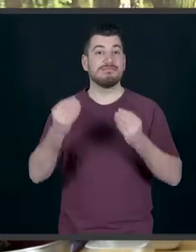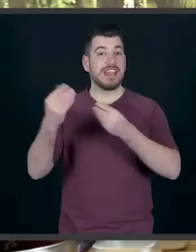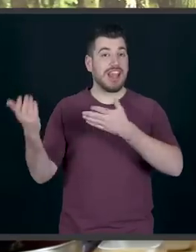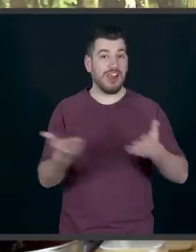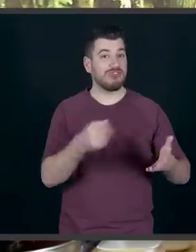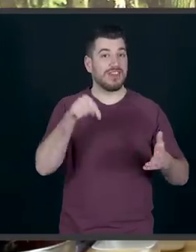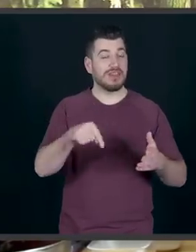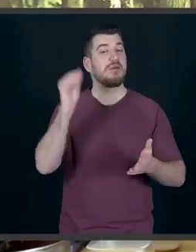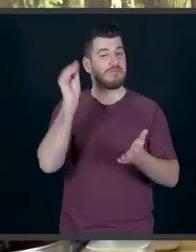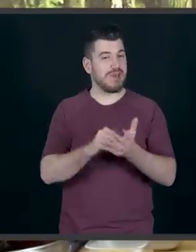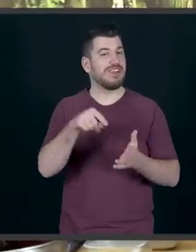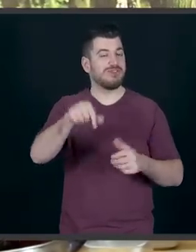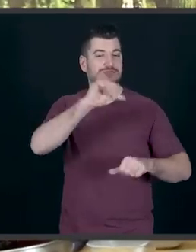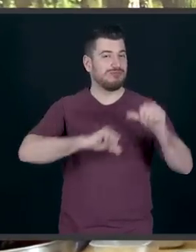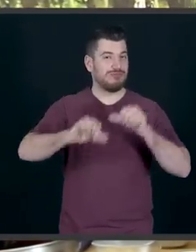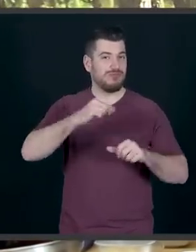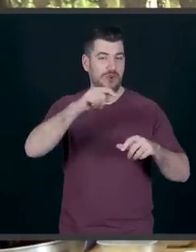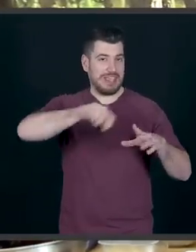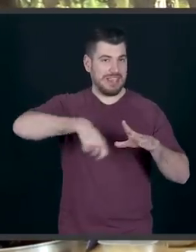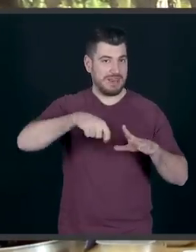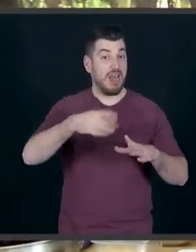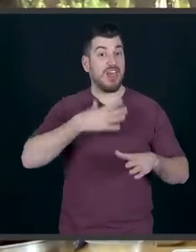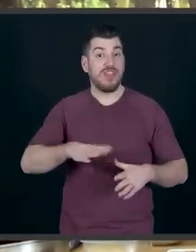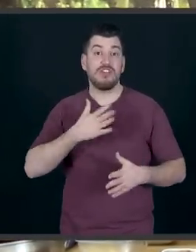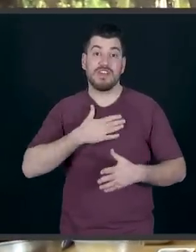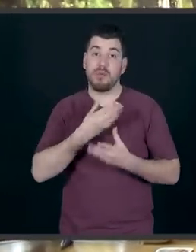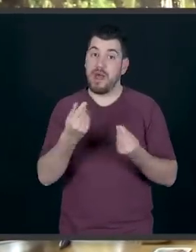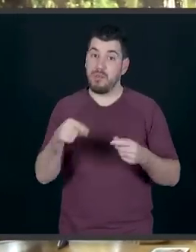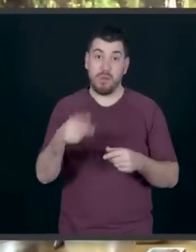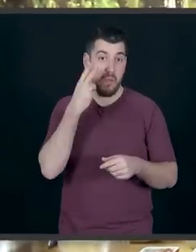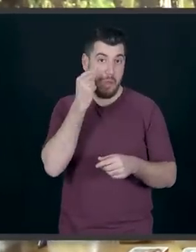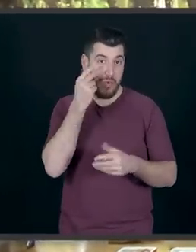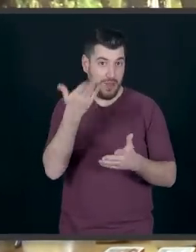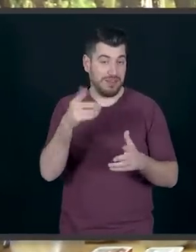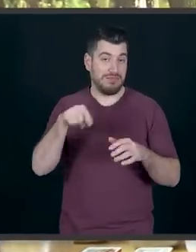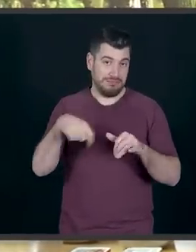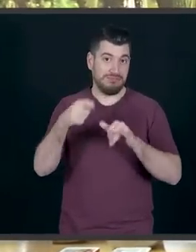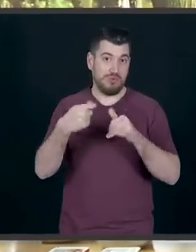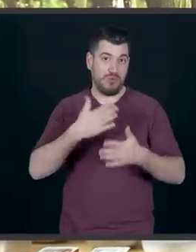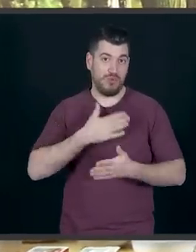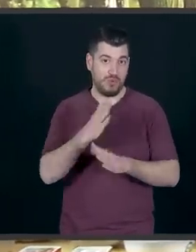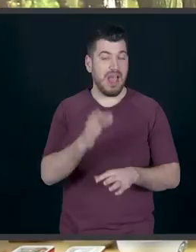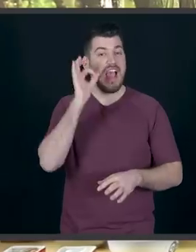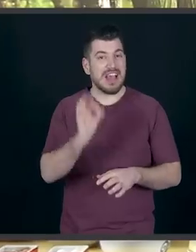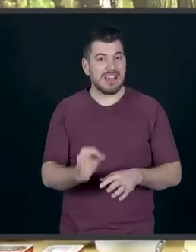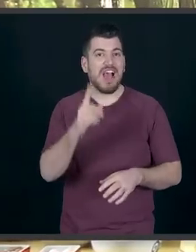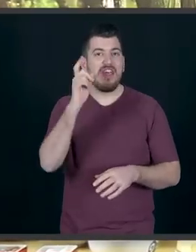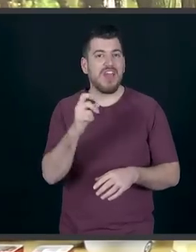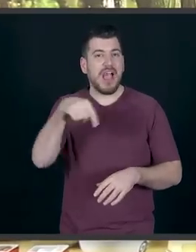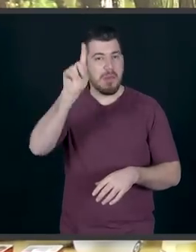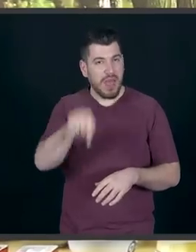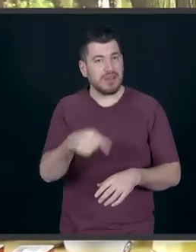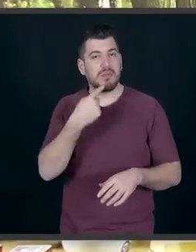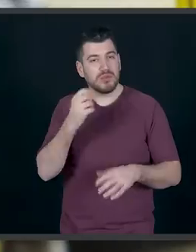Καλώς ήρθατε για άλλη μια φορά στο Kitchen Lab. Θέλω να σας ευχαριστήσω πάρα πολύ που παρακολουθείτε την εκπομπή μας. Να σας πω ότι κάθε 10 μέρες βγάζουμε και από ένα